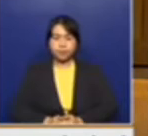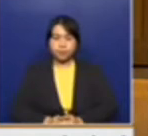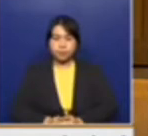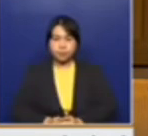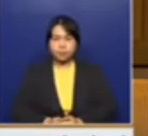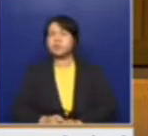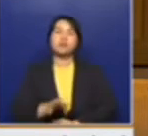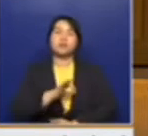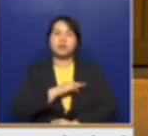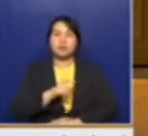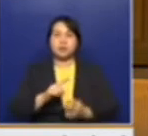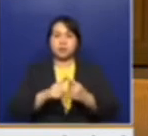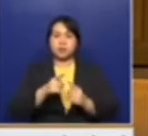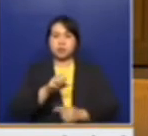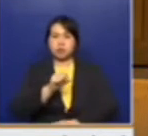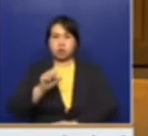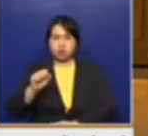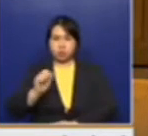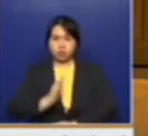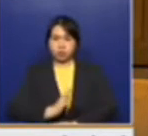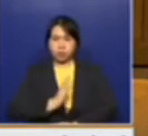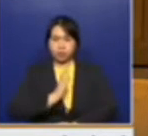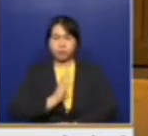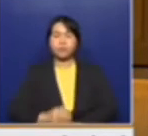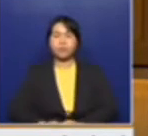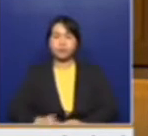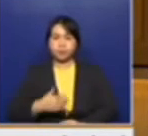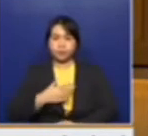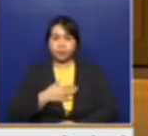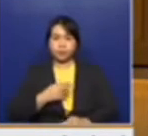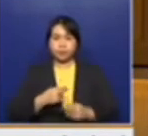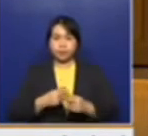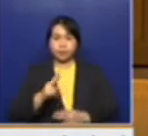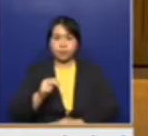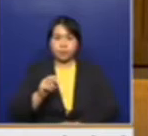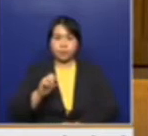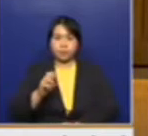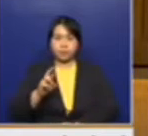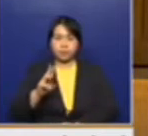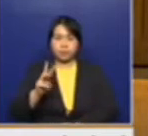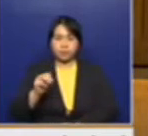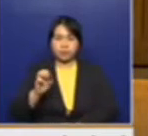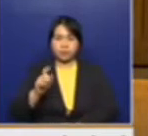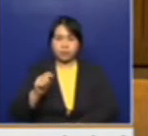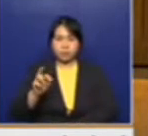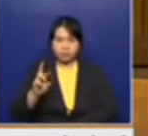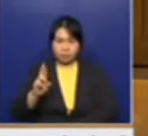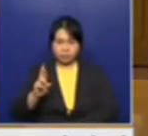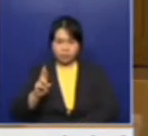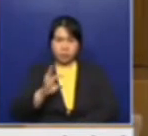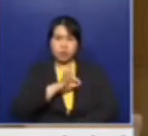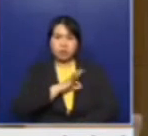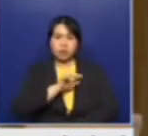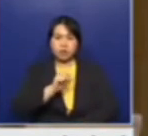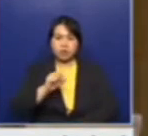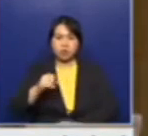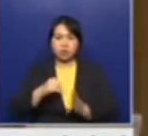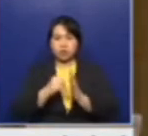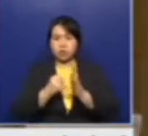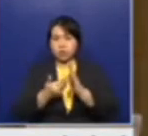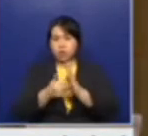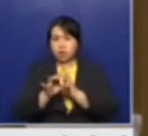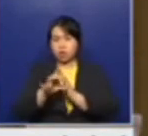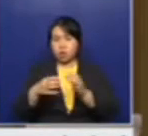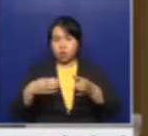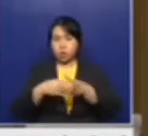ท่านสมาชิกผู้ทรงเกียรติกระผมนายนิรมิตสุจารีสมาชิกสภาผู้แทนราษฎรจังหวัดร้อยเอ็ดพรรคเพื่อไ